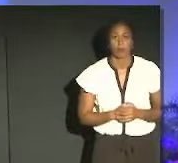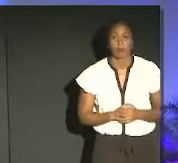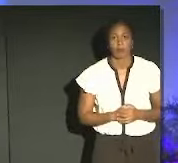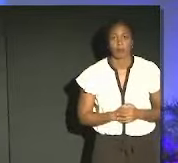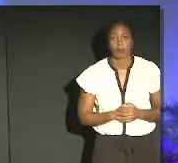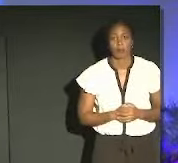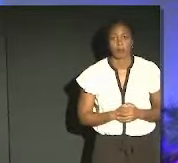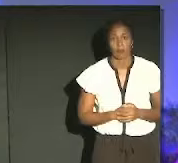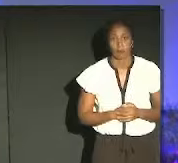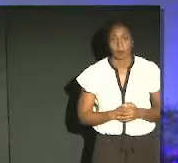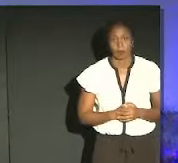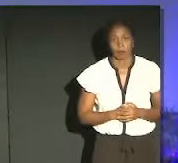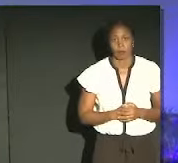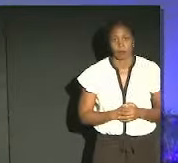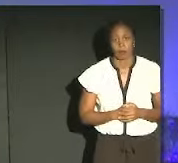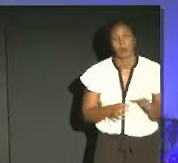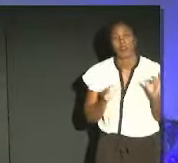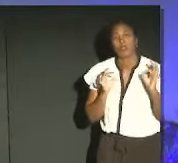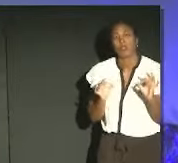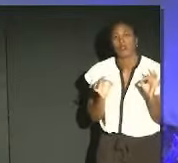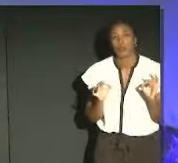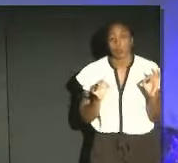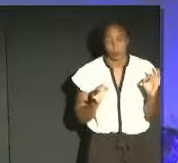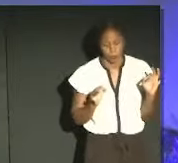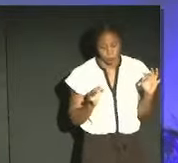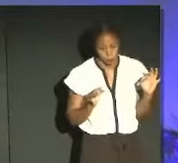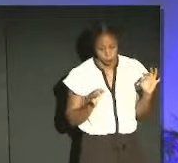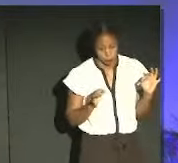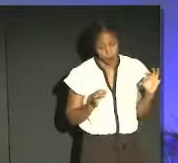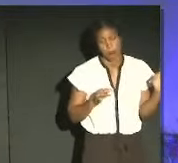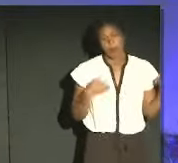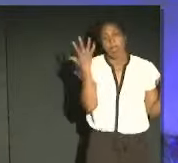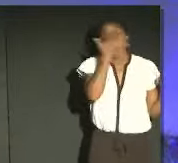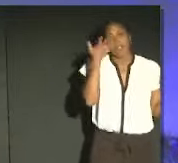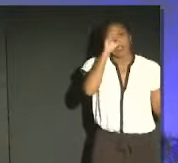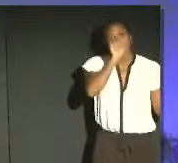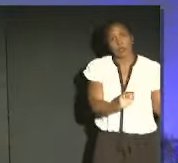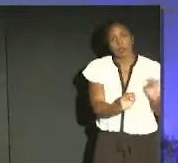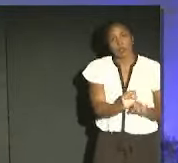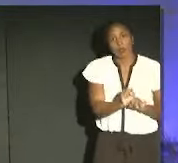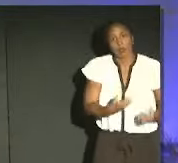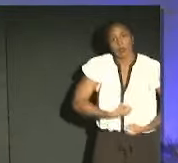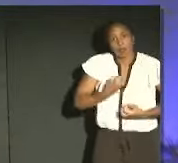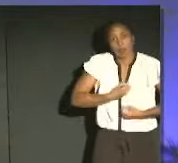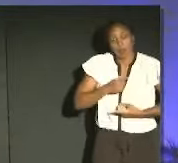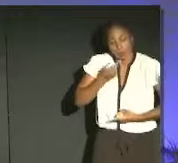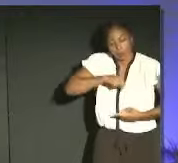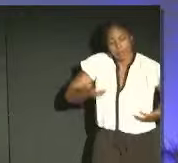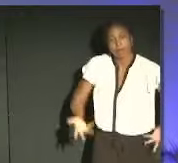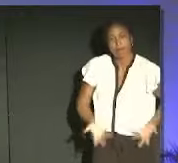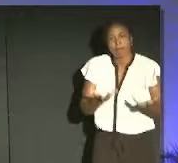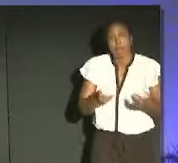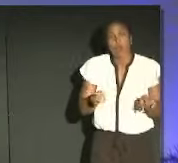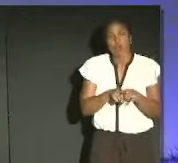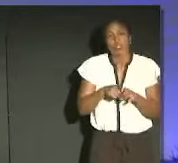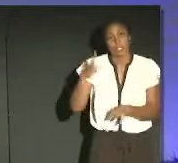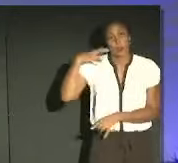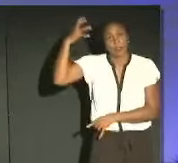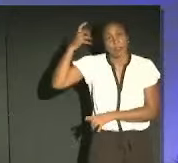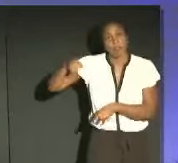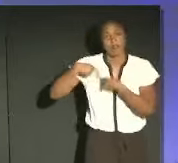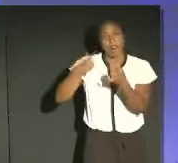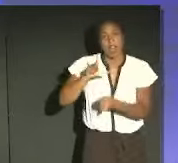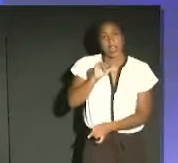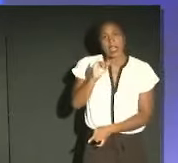pour pour appuyer justement la pldoirie que tenait l'Afrique du Sud de même Jean-Luc Mélenchon s'est rendu au